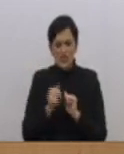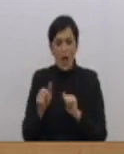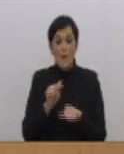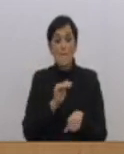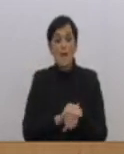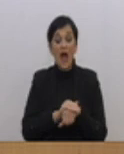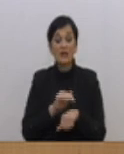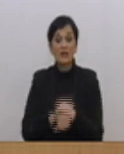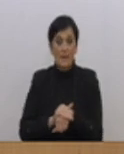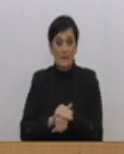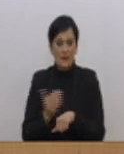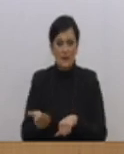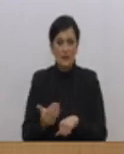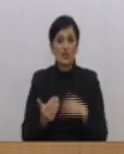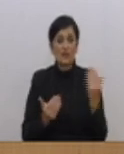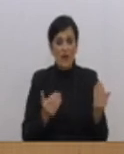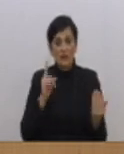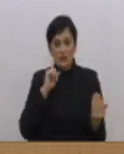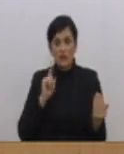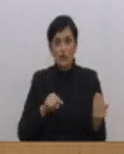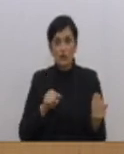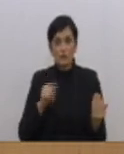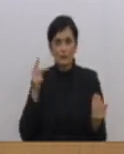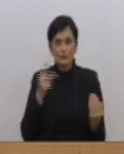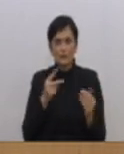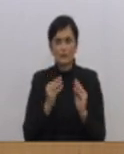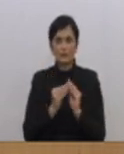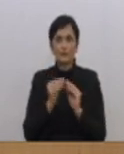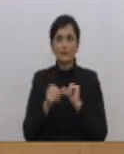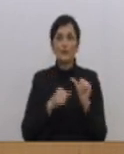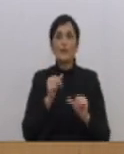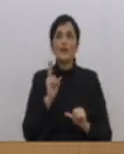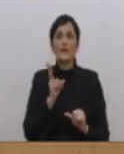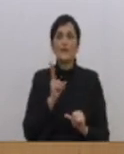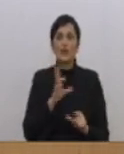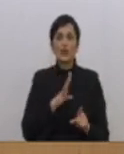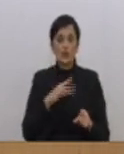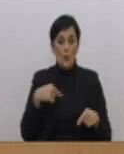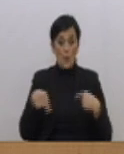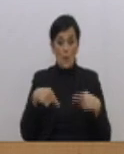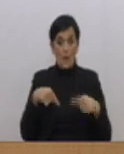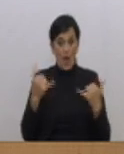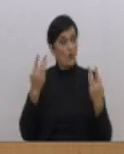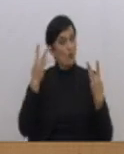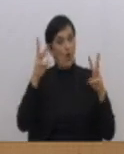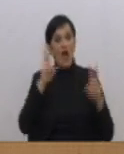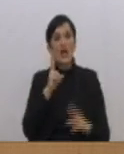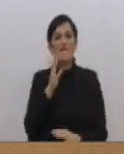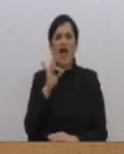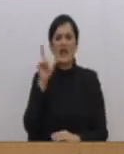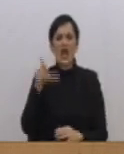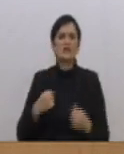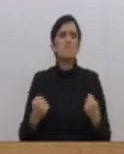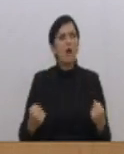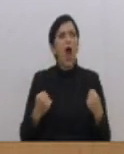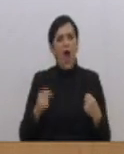ფაქტები. Თქვენ იცით 2010 წელს ვინ გახდა? აი ფეხბურთია, ახლა მოდაში ყარაცხელია მაგარი ბიჭია